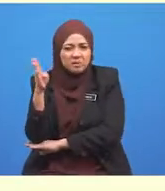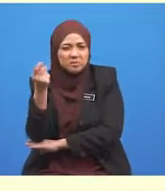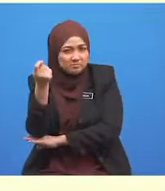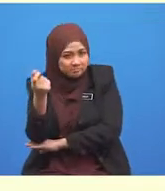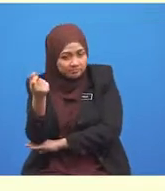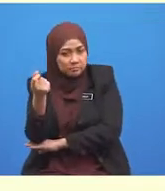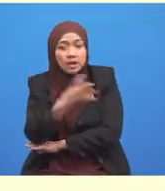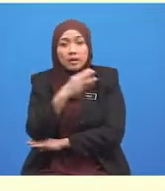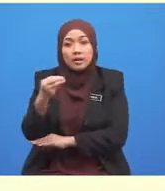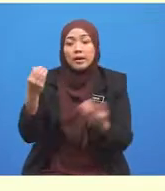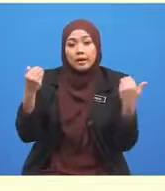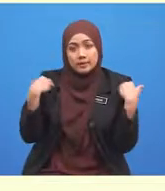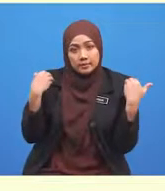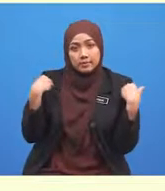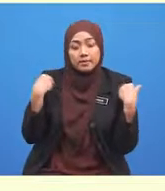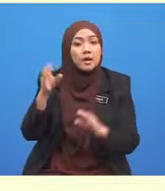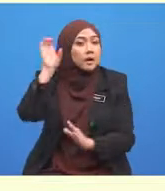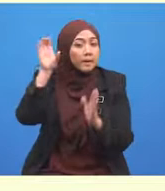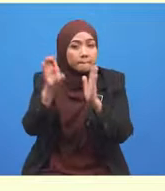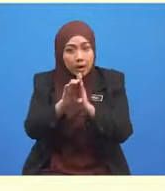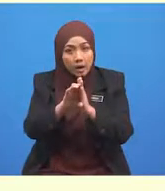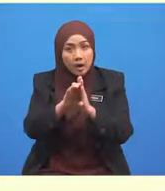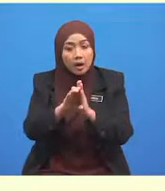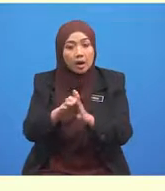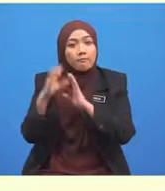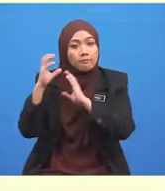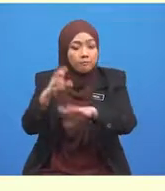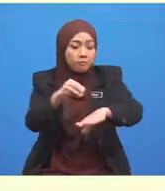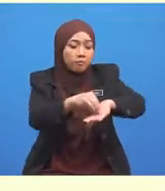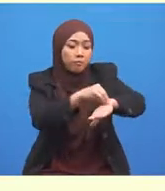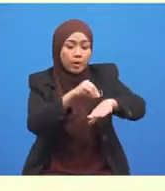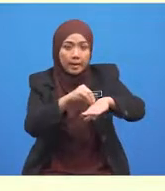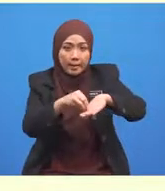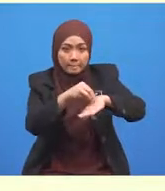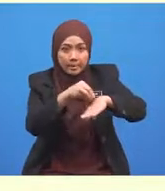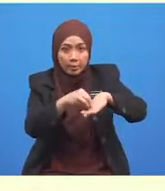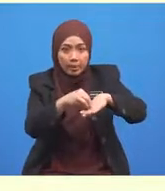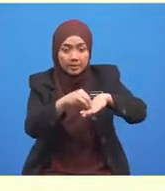dan mempunyai gambar kelapa sawit.